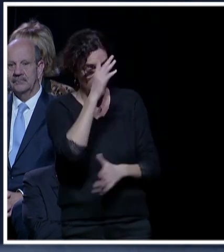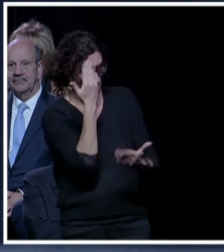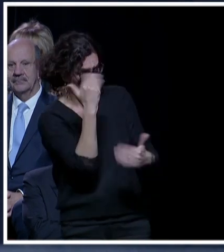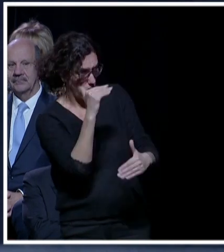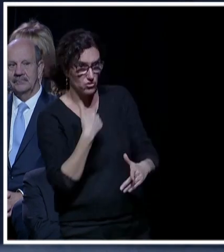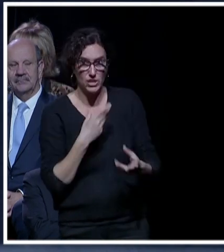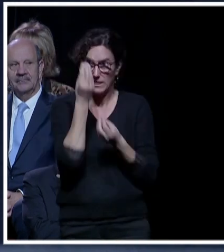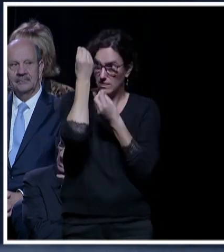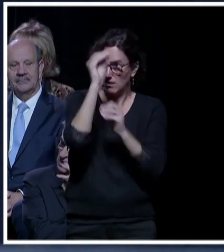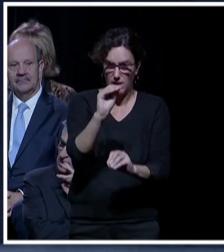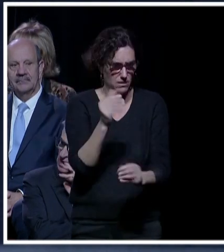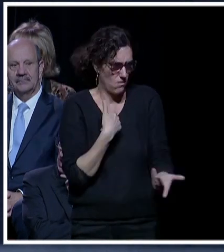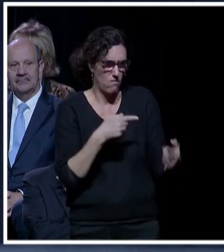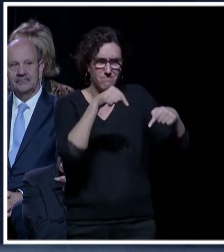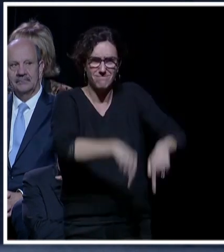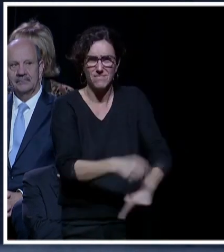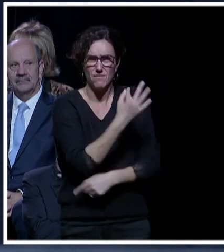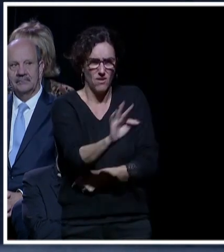France ? Combien de fois